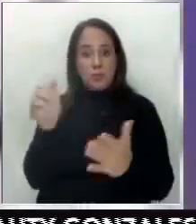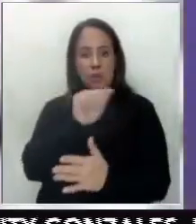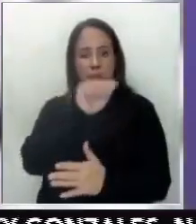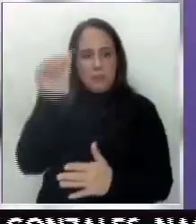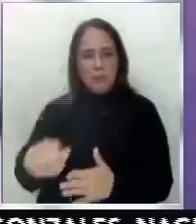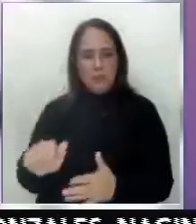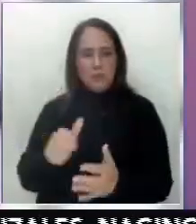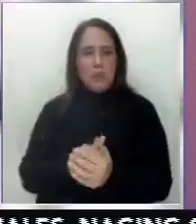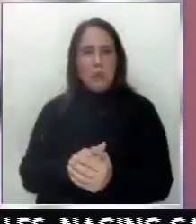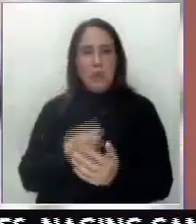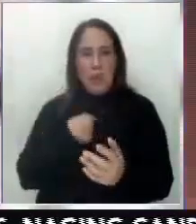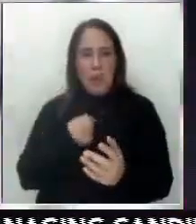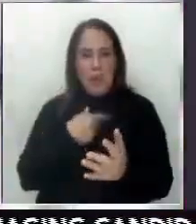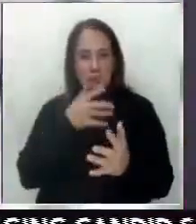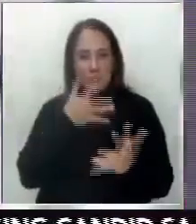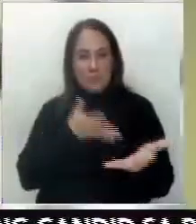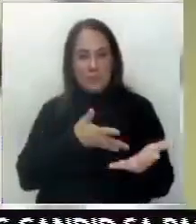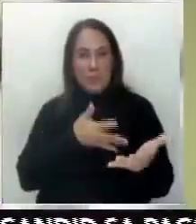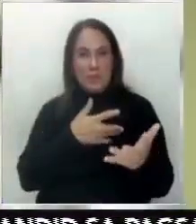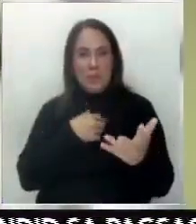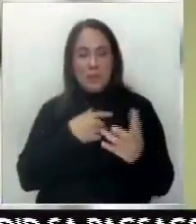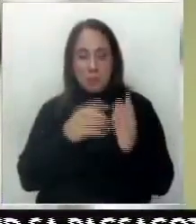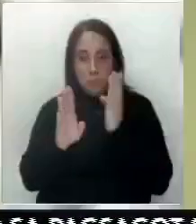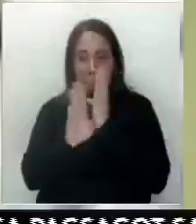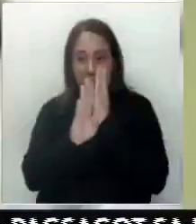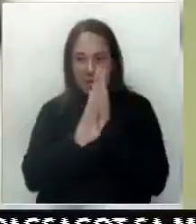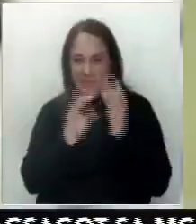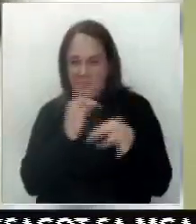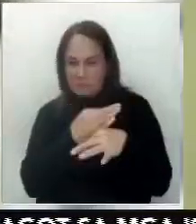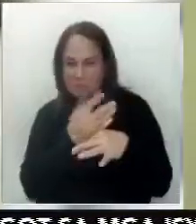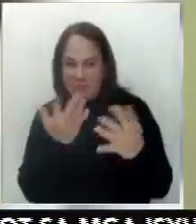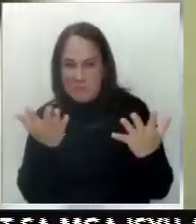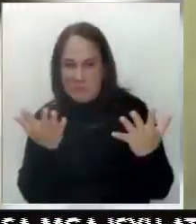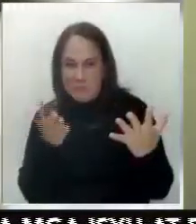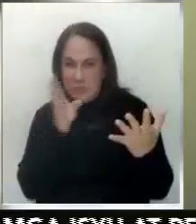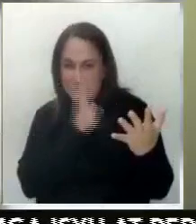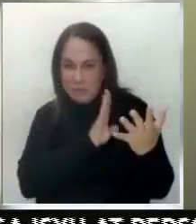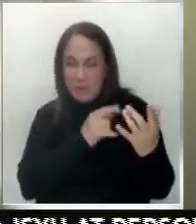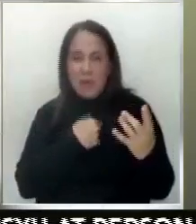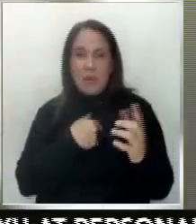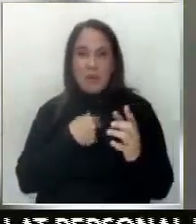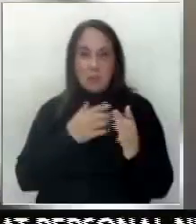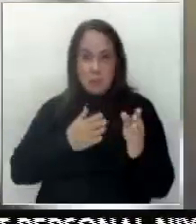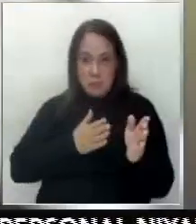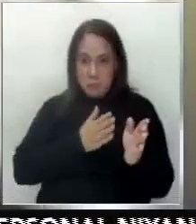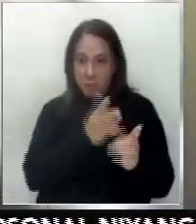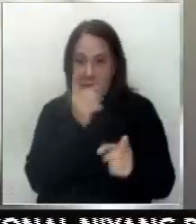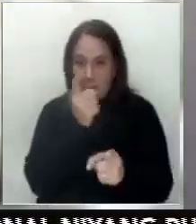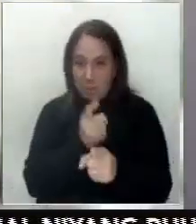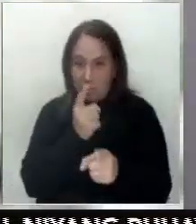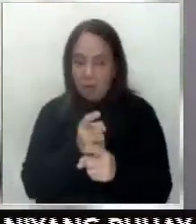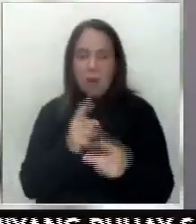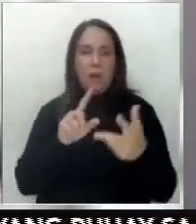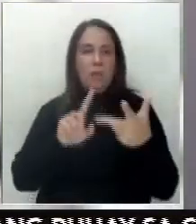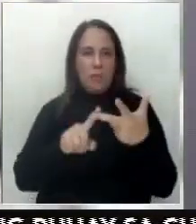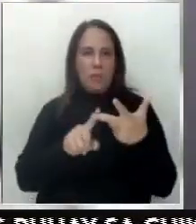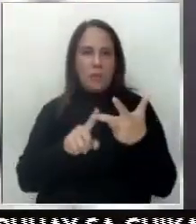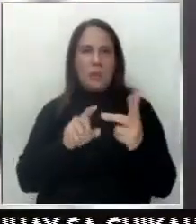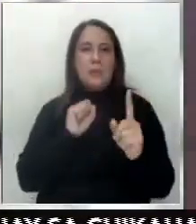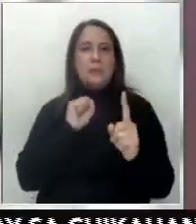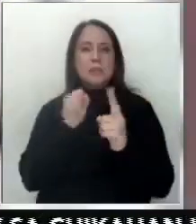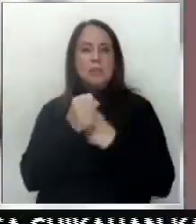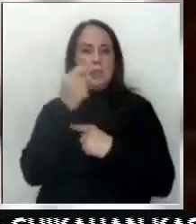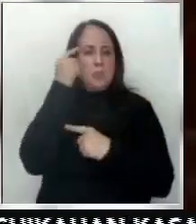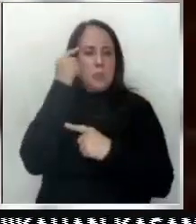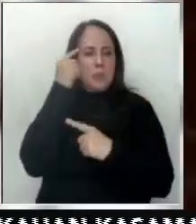may kapabayaan ba sa maintenance ng bus. Pangalawa, kung nasa tama itong ruta. At pangatlo, kung ano ang estado ng pag-iisip at